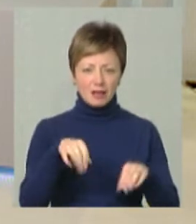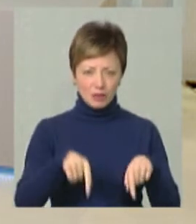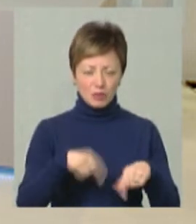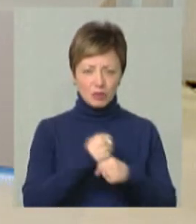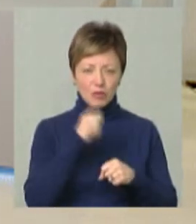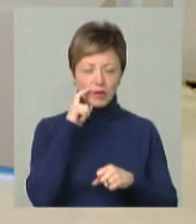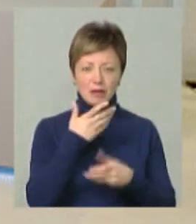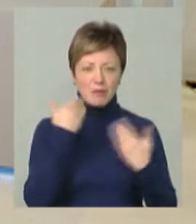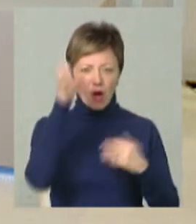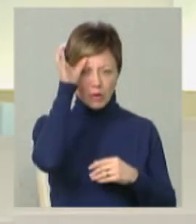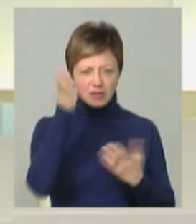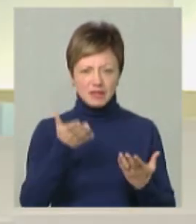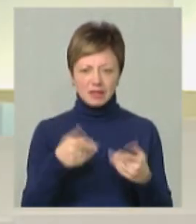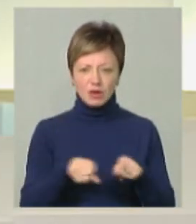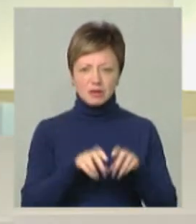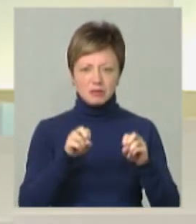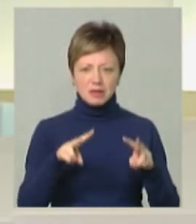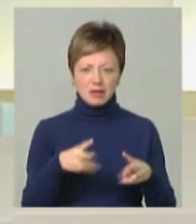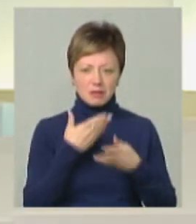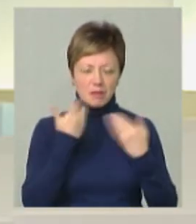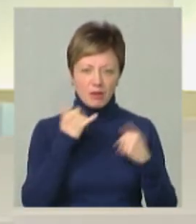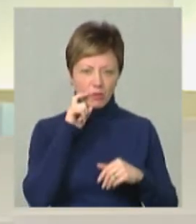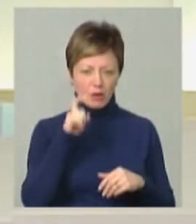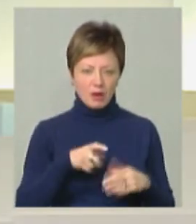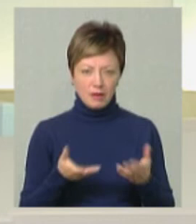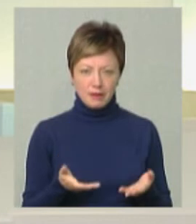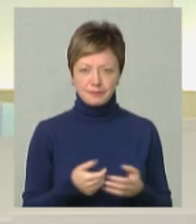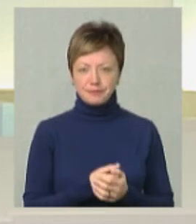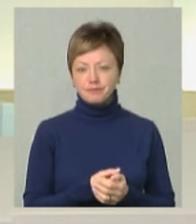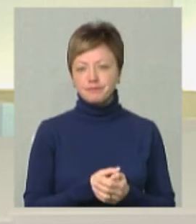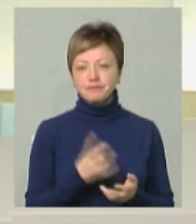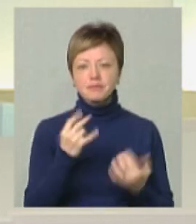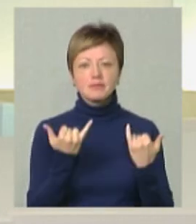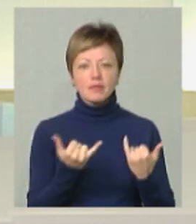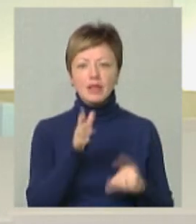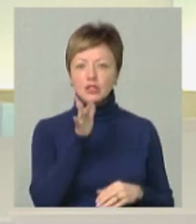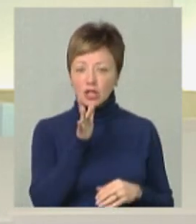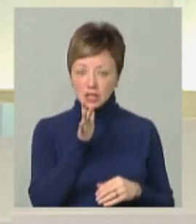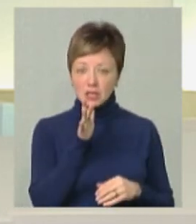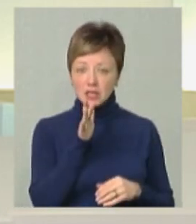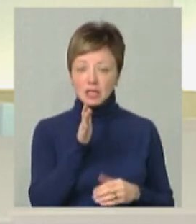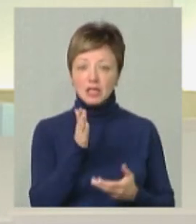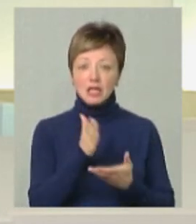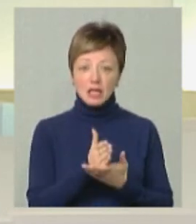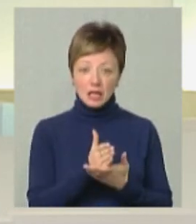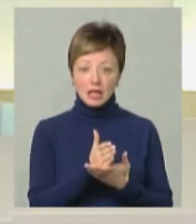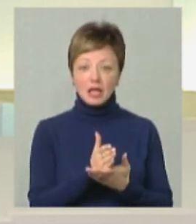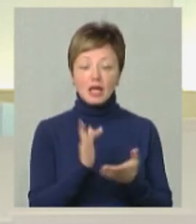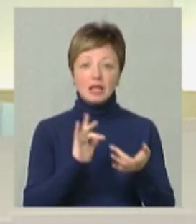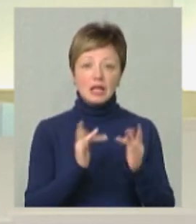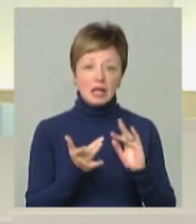Україні, вони не мали освіти, ми такої спеціальності навіть не мали в Україні. На сьогоднішній час YouTube,